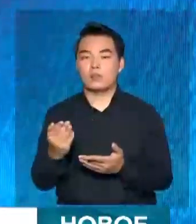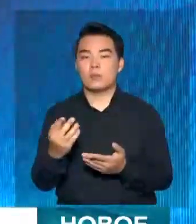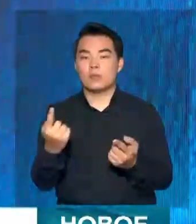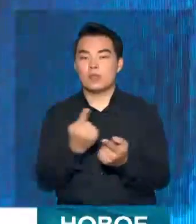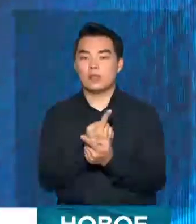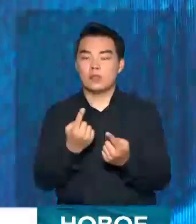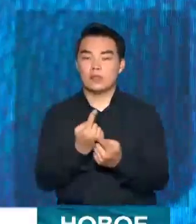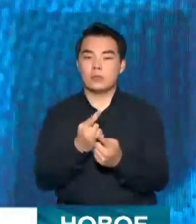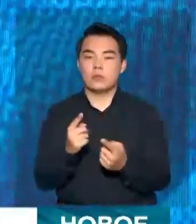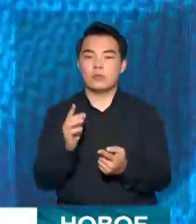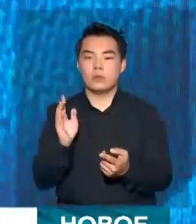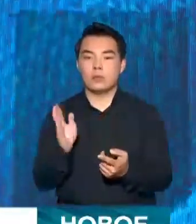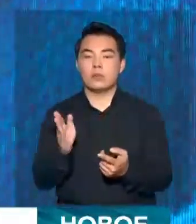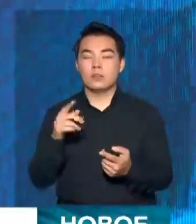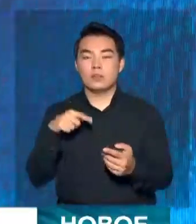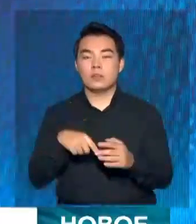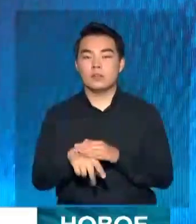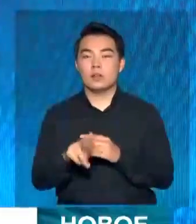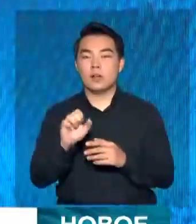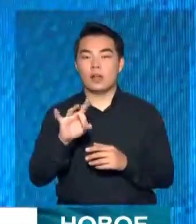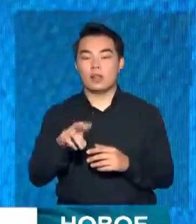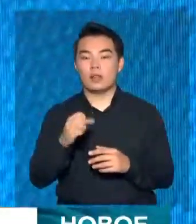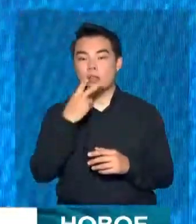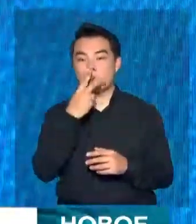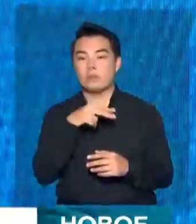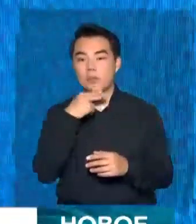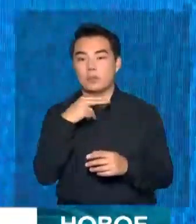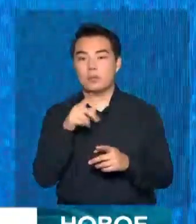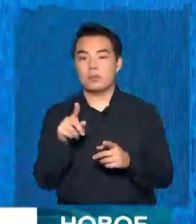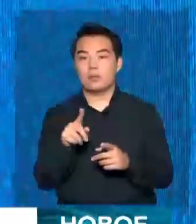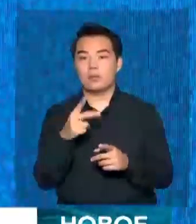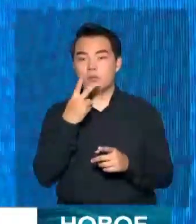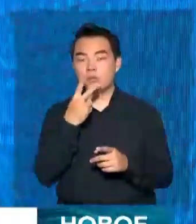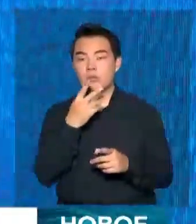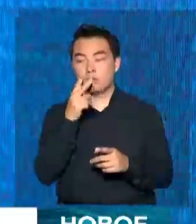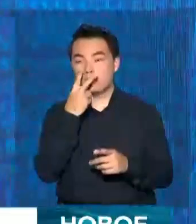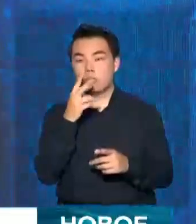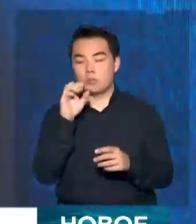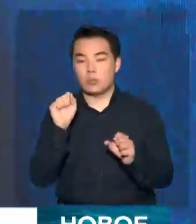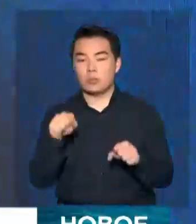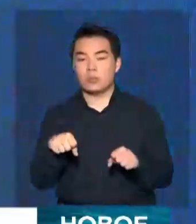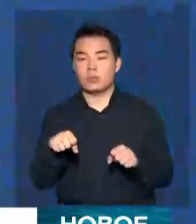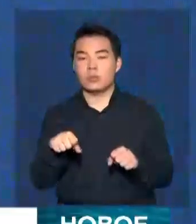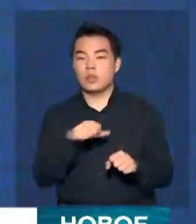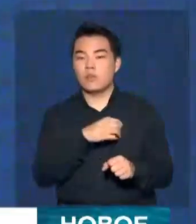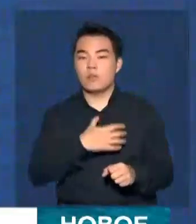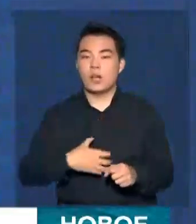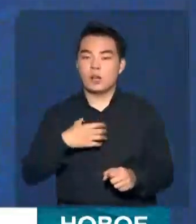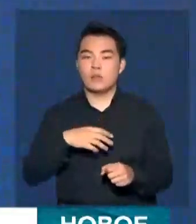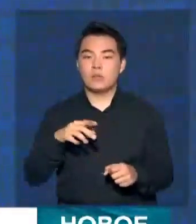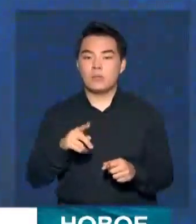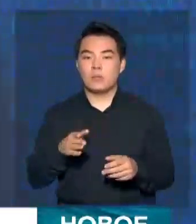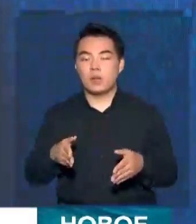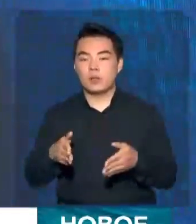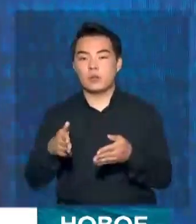если посмотреть так стратегически на карту, сразу становится понятно, что вот этот важный маршрут проходит